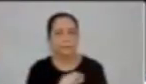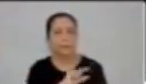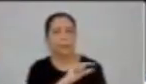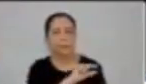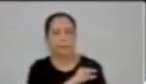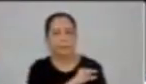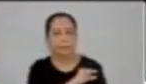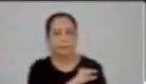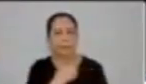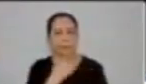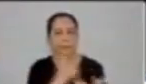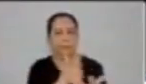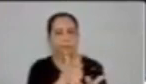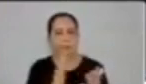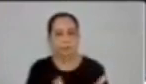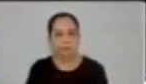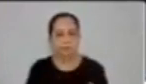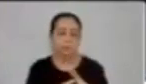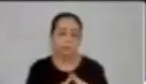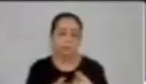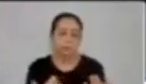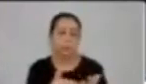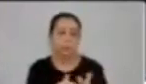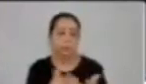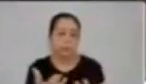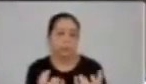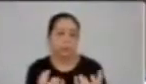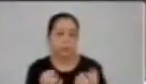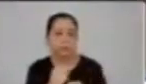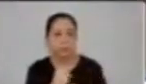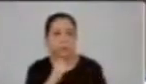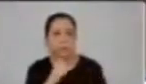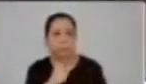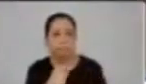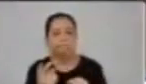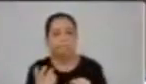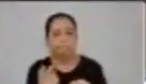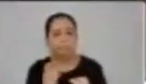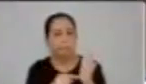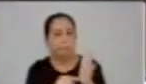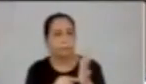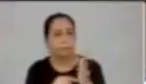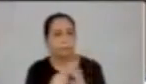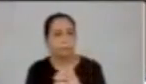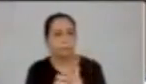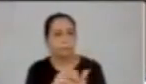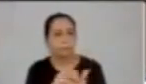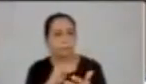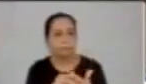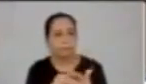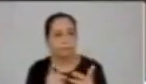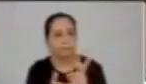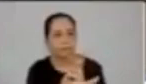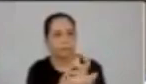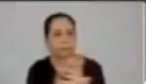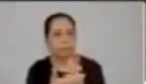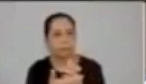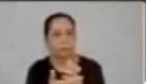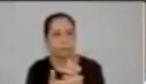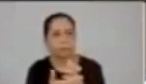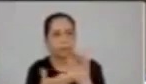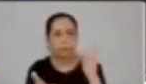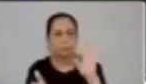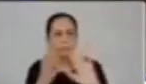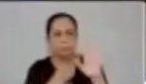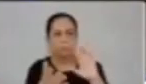300 vaccinators. 300 na tao po ang 300 packs ang mag-vaccine po sa kanila,